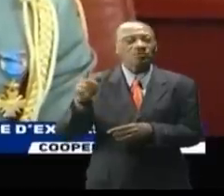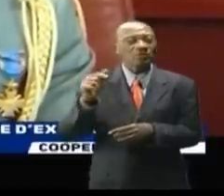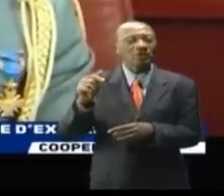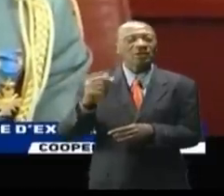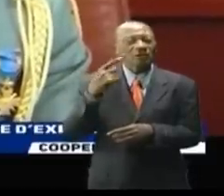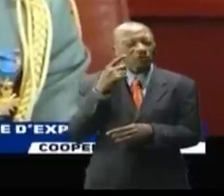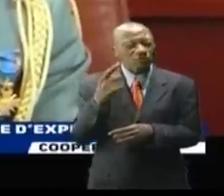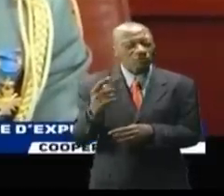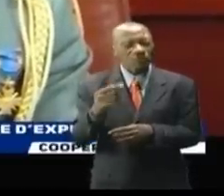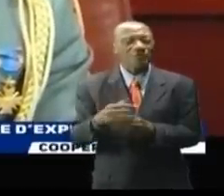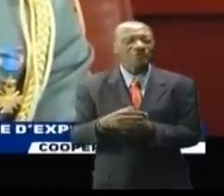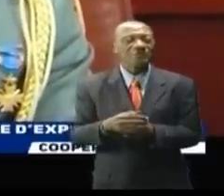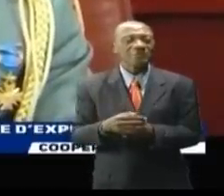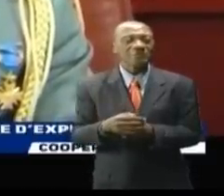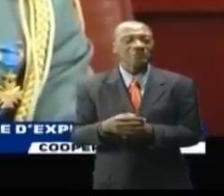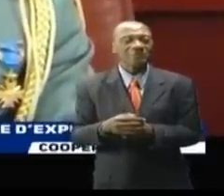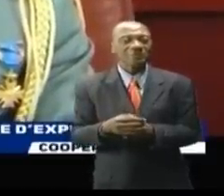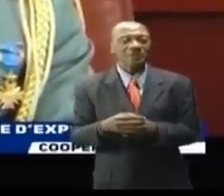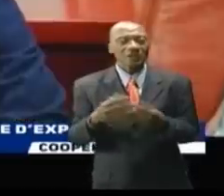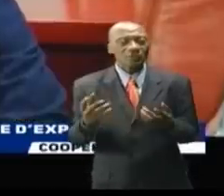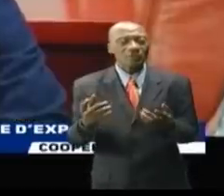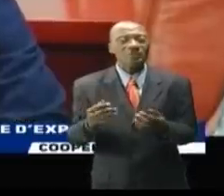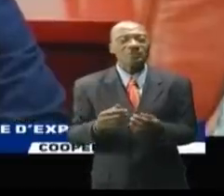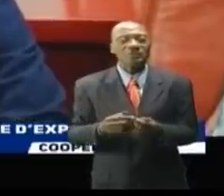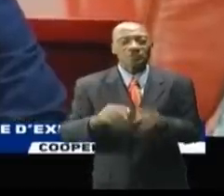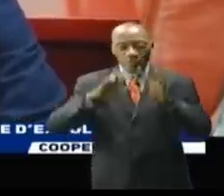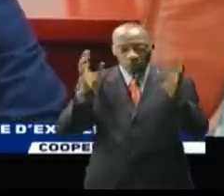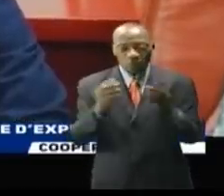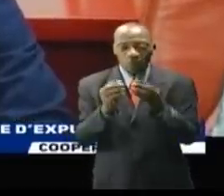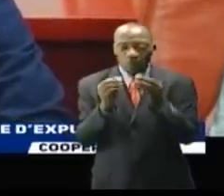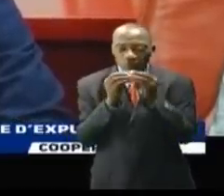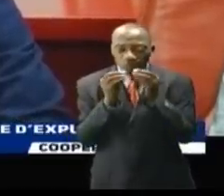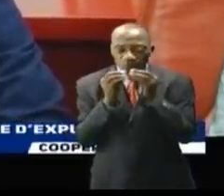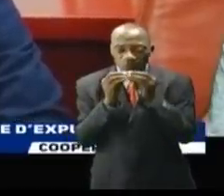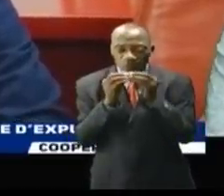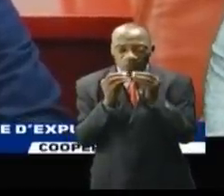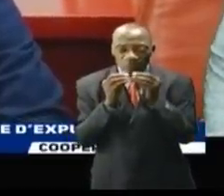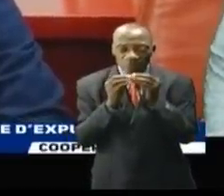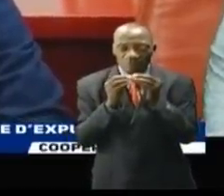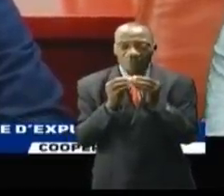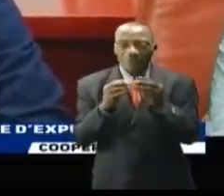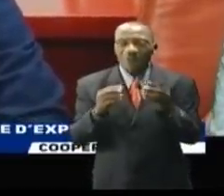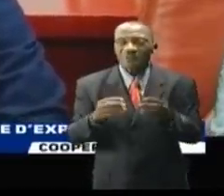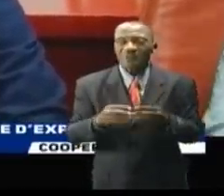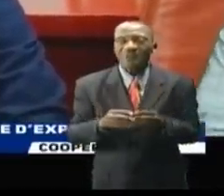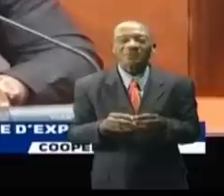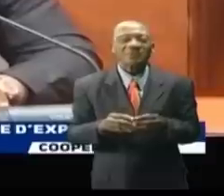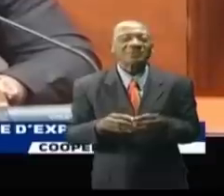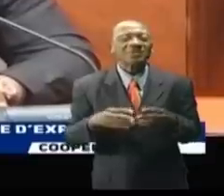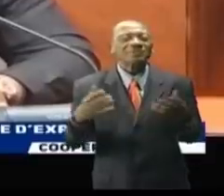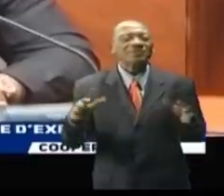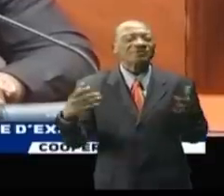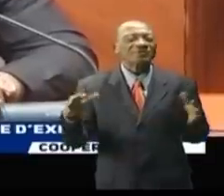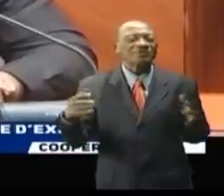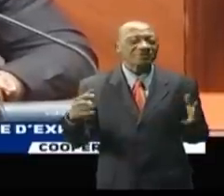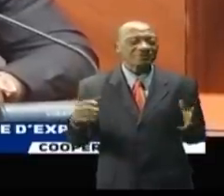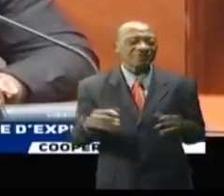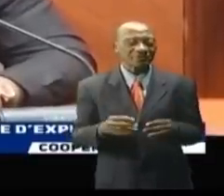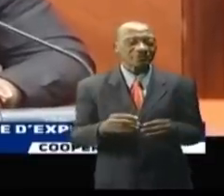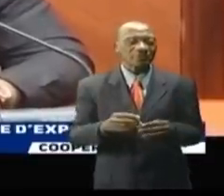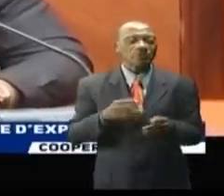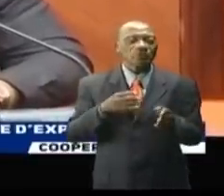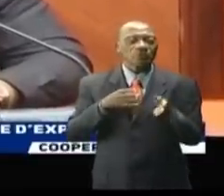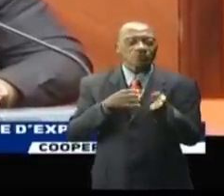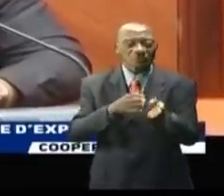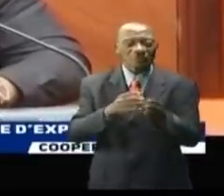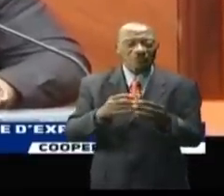M23, appuyée par l'armée rwandaise, vient de porter un énième coup au processus de paix de Nairobi et de